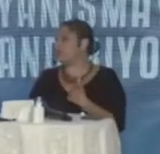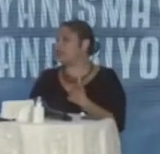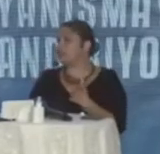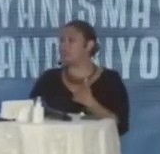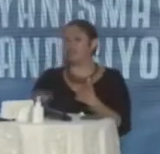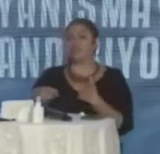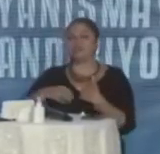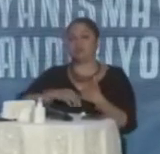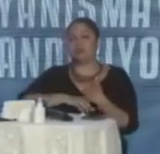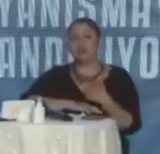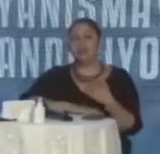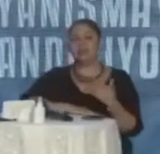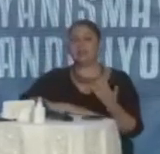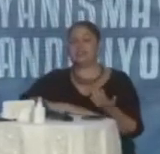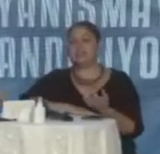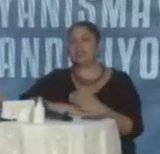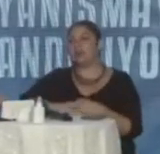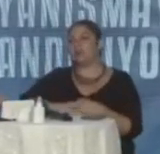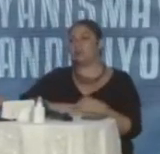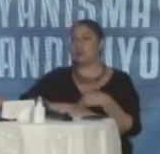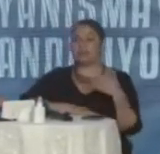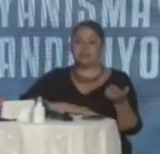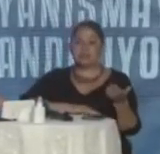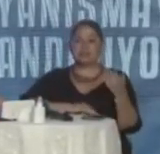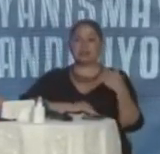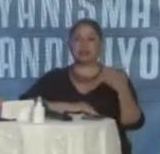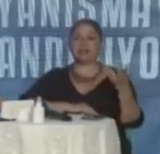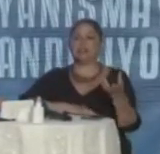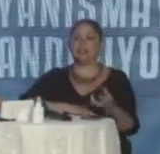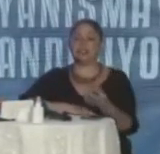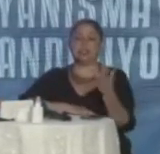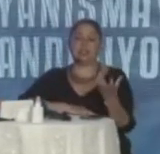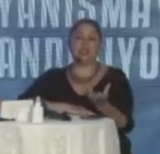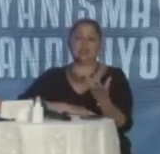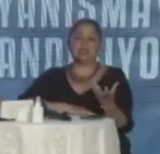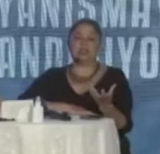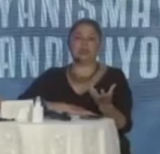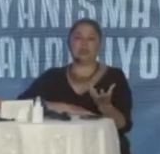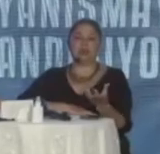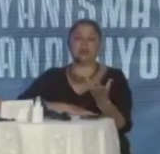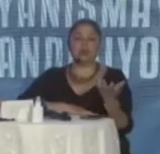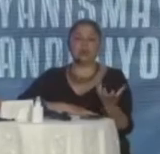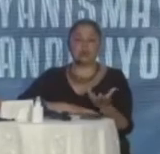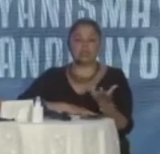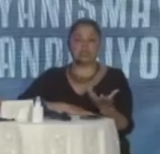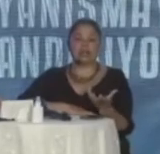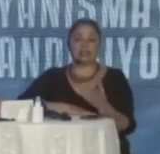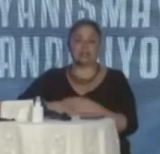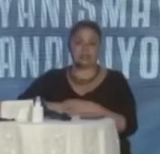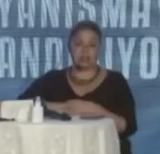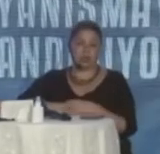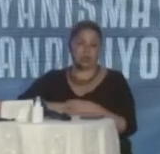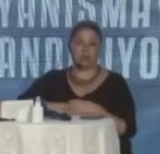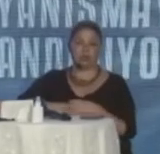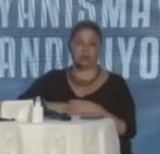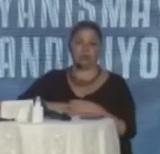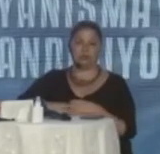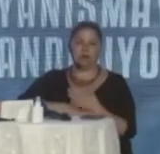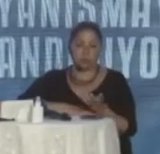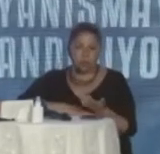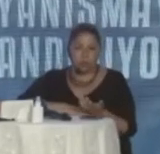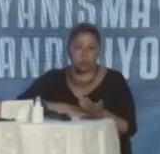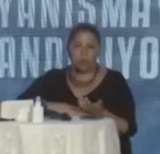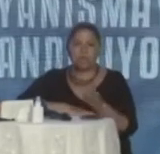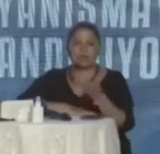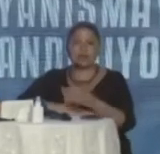çok fazla hissettiriyor. Evet. Yanı sıra bu hastalıklardan ya da işte kontrolsüz gıdadan da çok